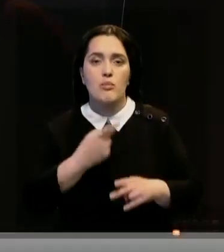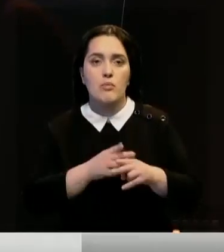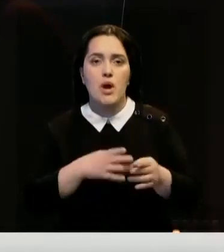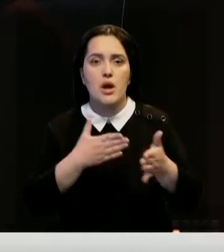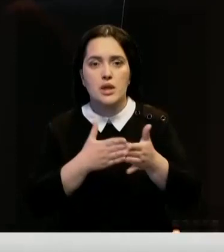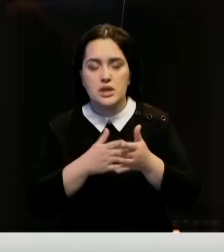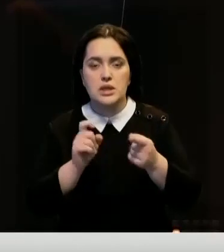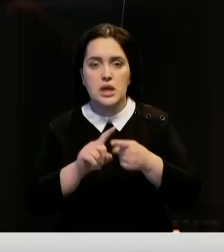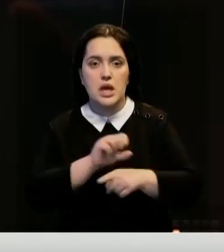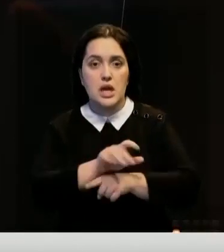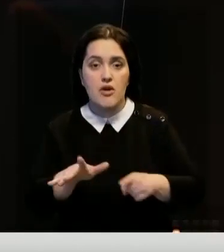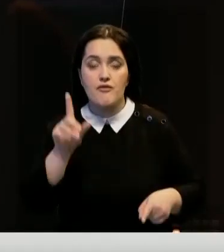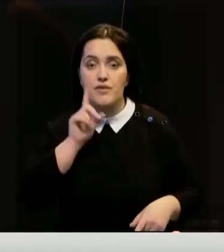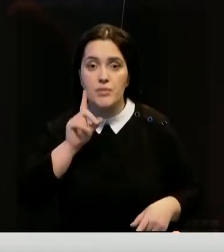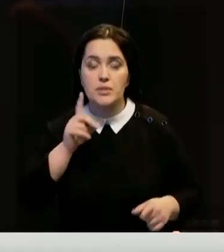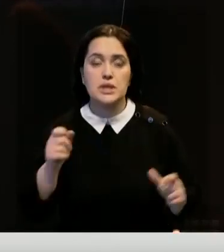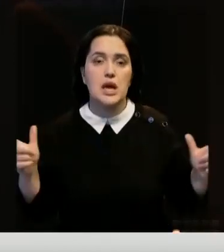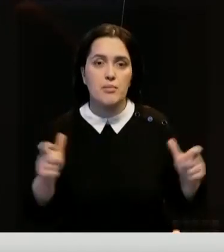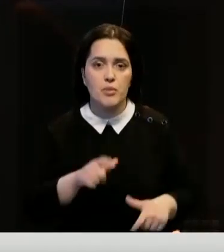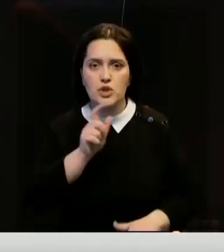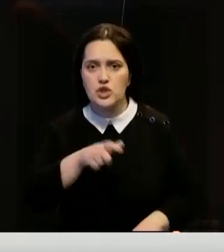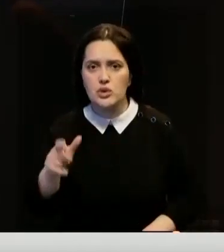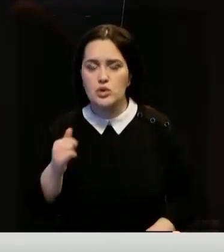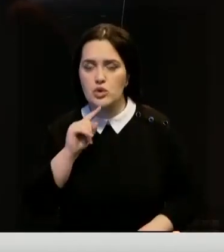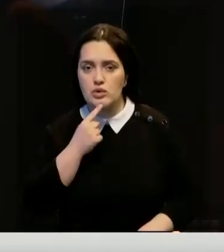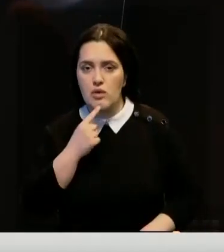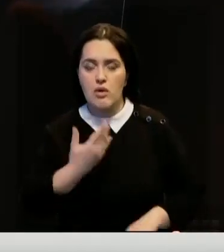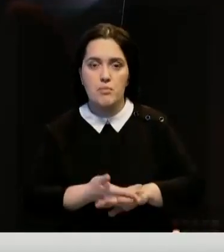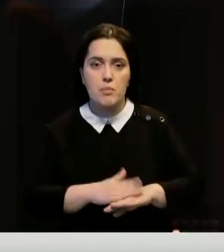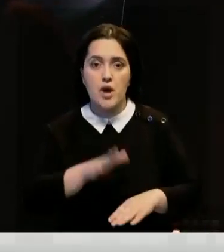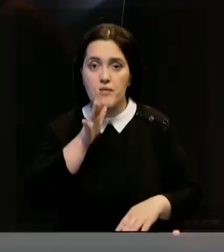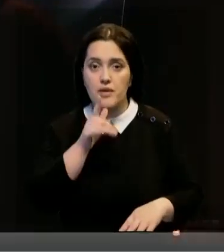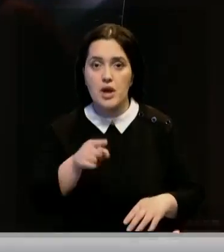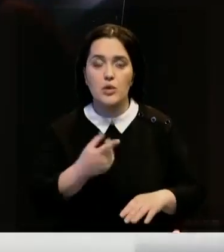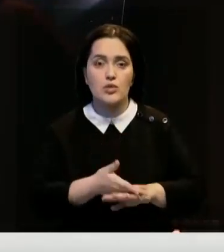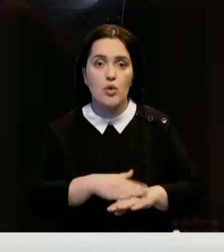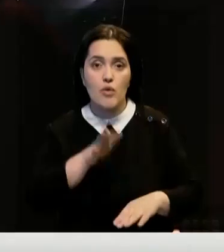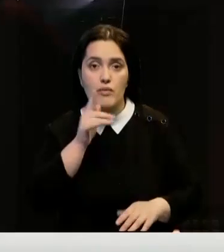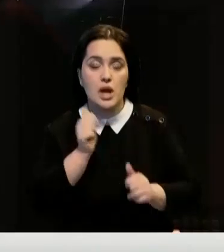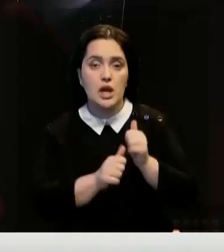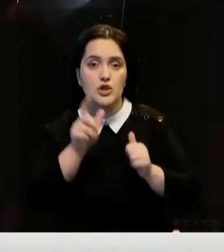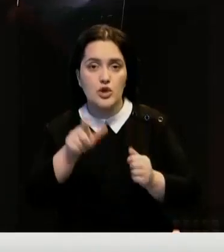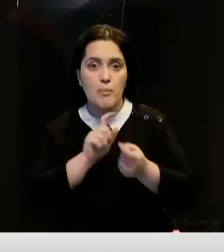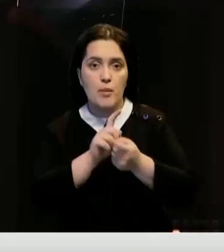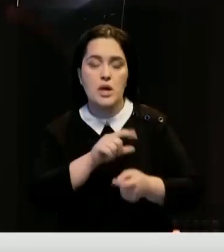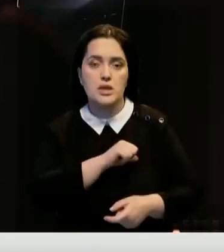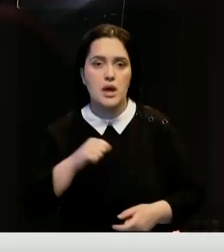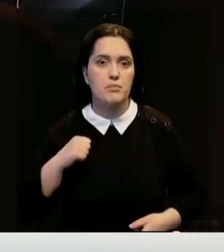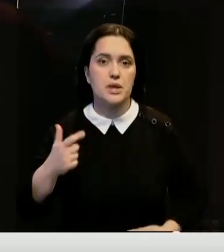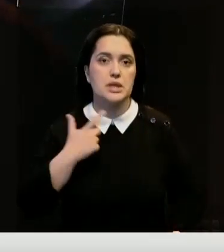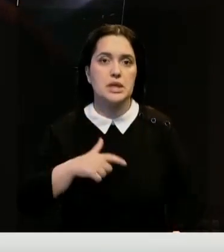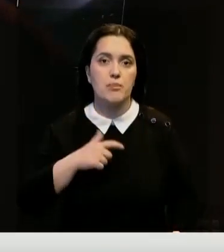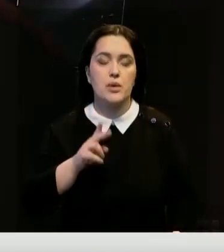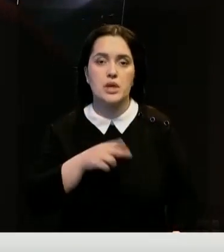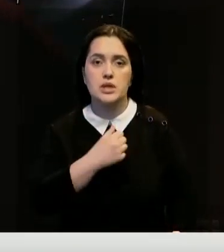временными и за пандемии человечество переживает нелегкое время в этот трудный период каждый человек ведет борьбу с самим собой к